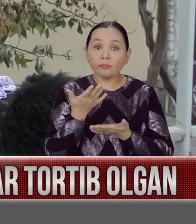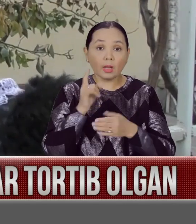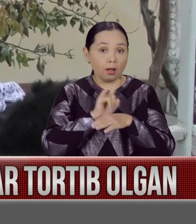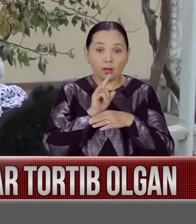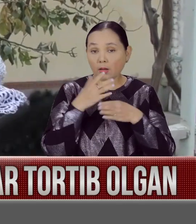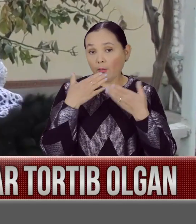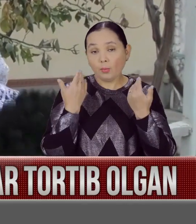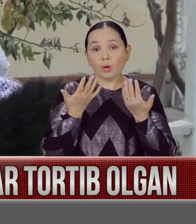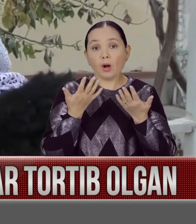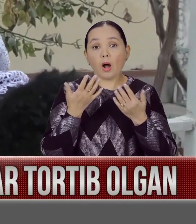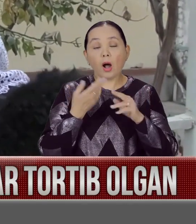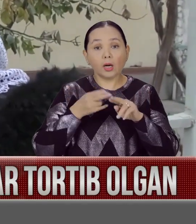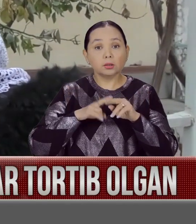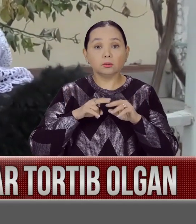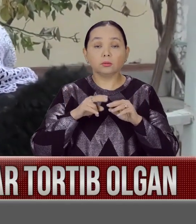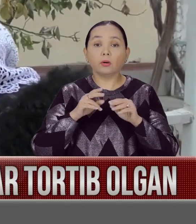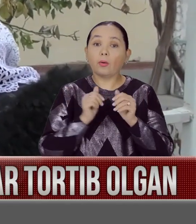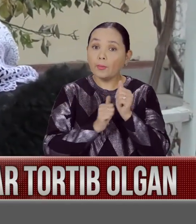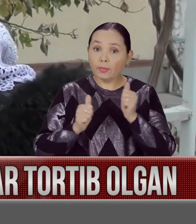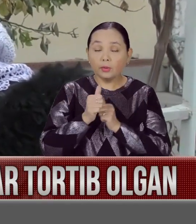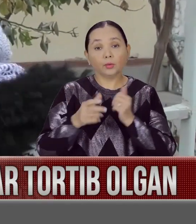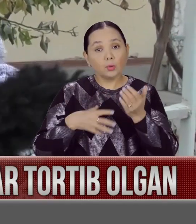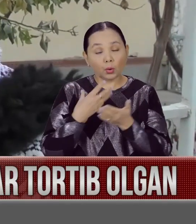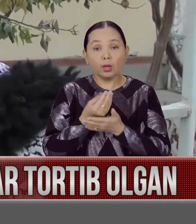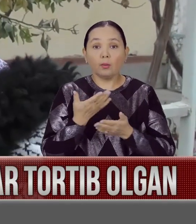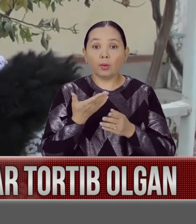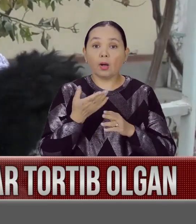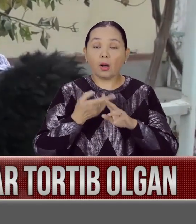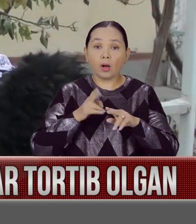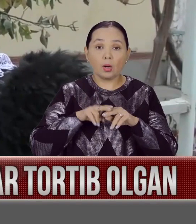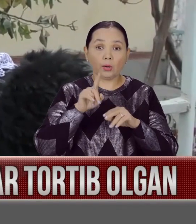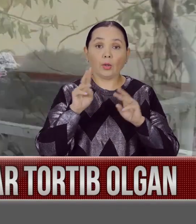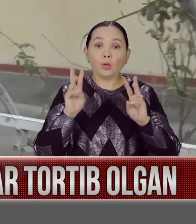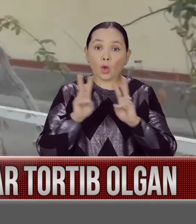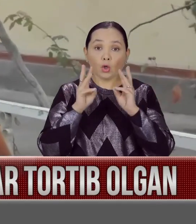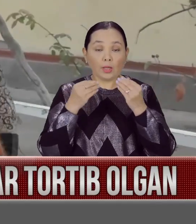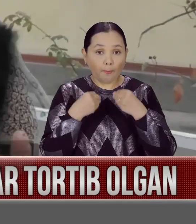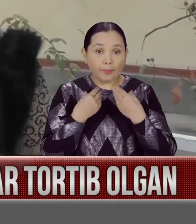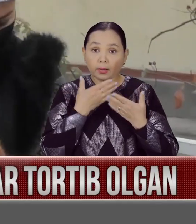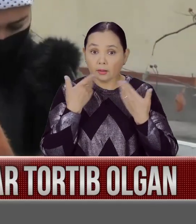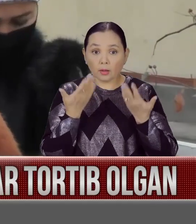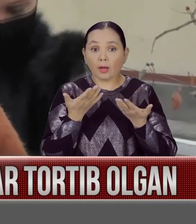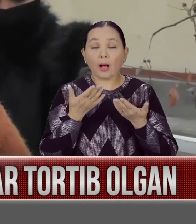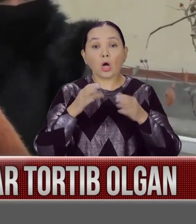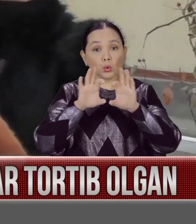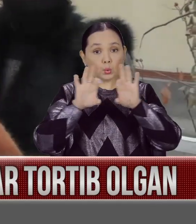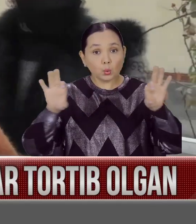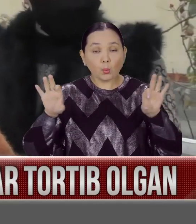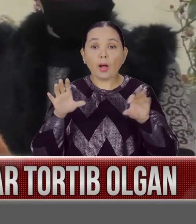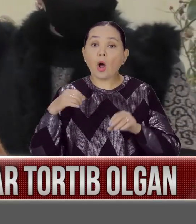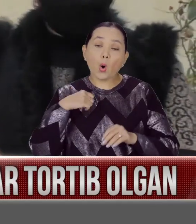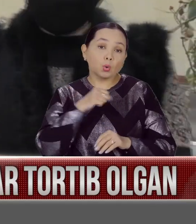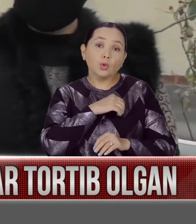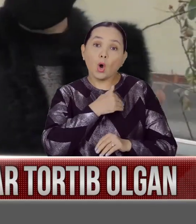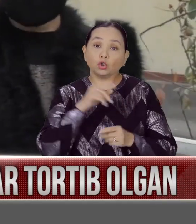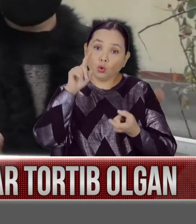bas. O'tinni pudab turgan qo'yamiz. Bu pirillakni pudagani o'tni yondirib beradi. Katta kelgan srednyi turbaga hamma o'z